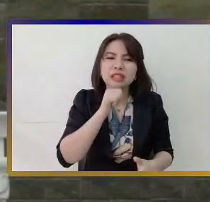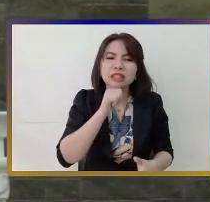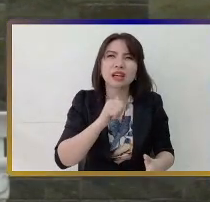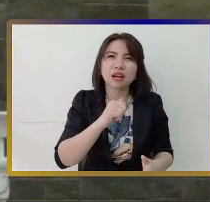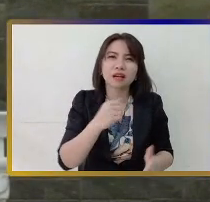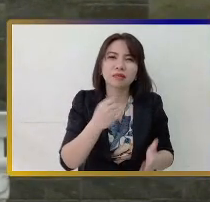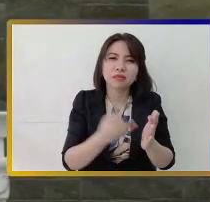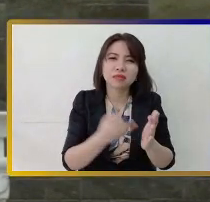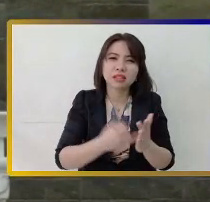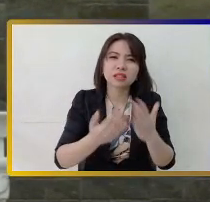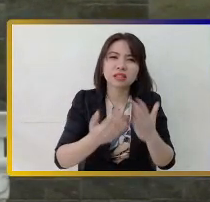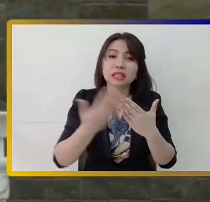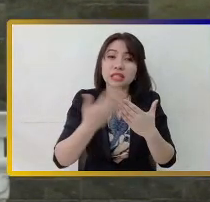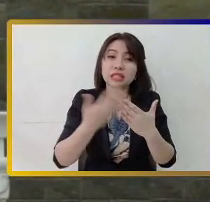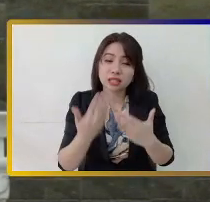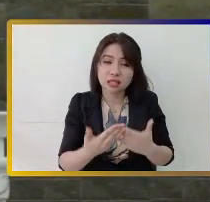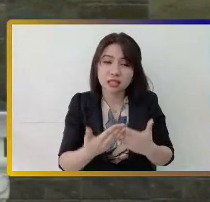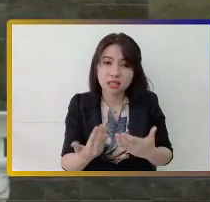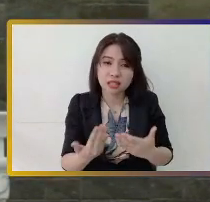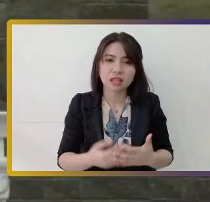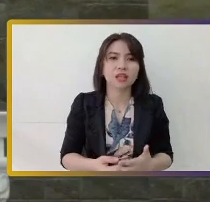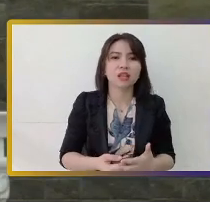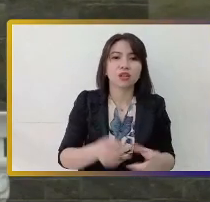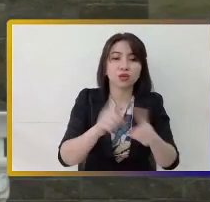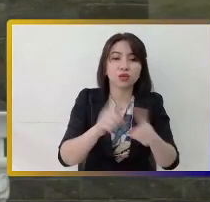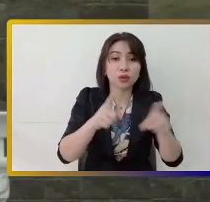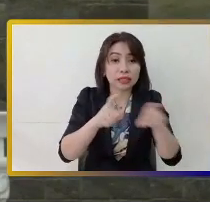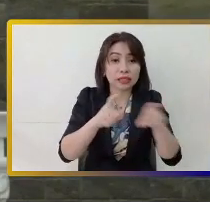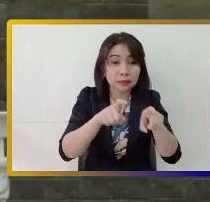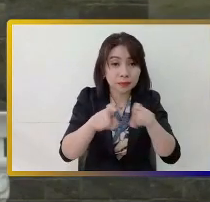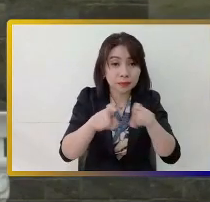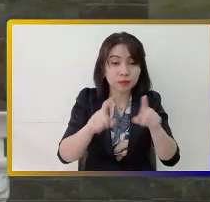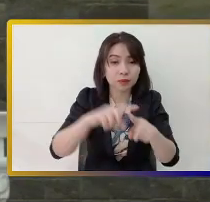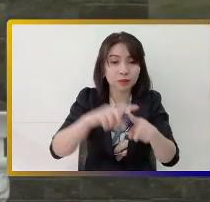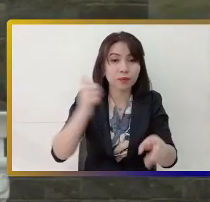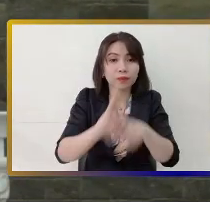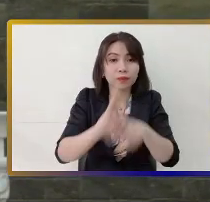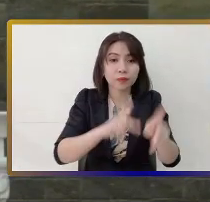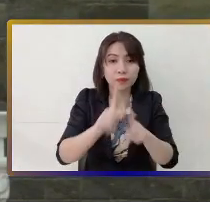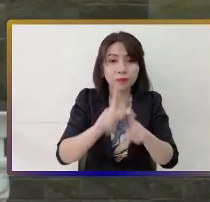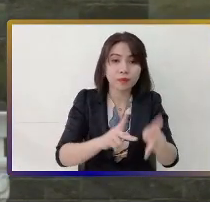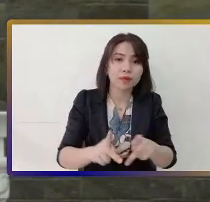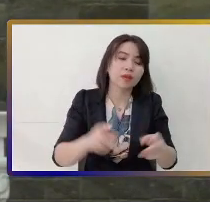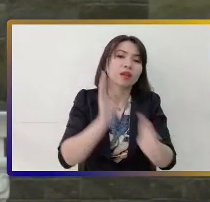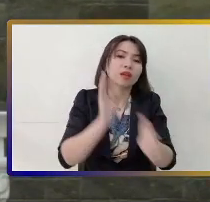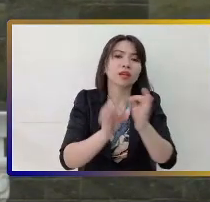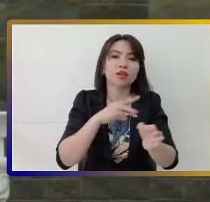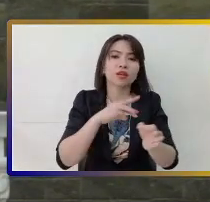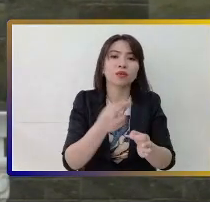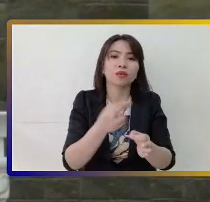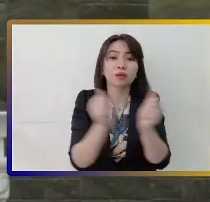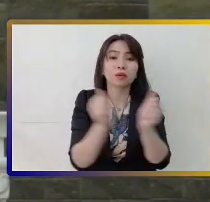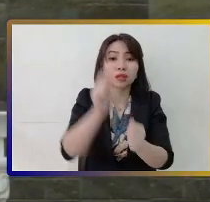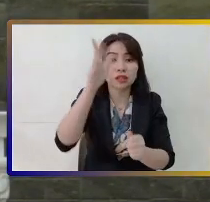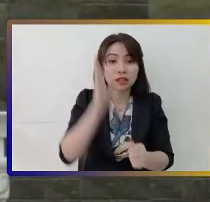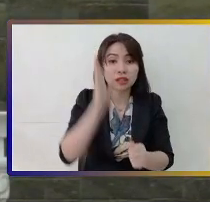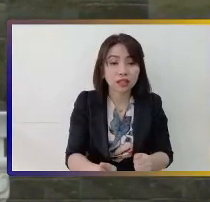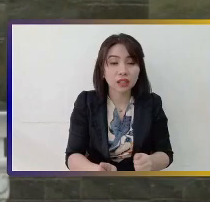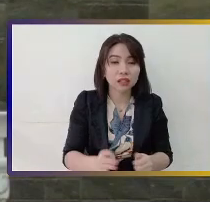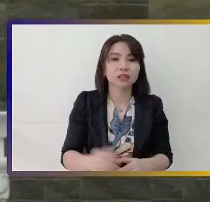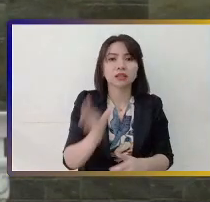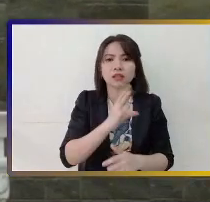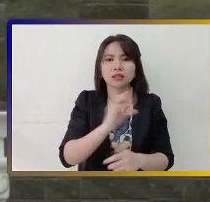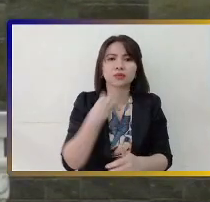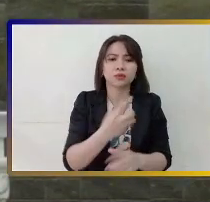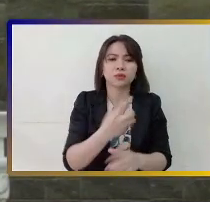what we have and what we understand. You see, madali yung ipaliwanag yung nasa atin na at ginagawa na natin